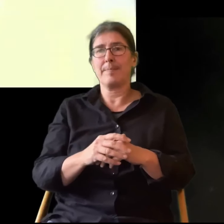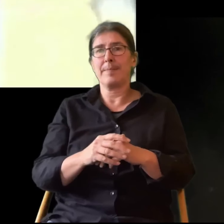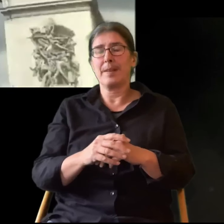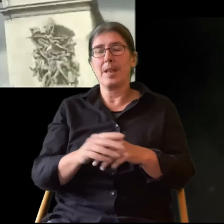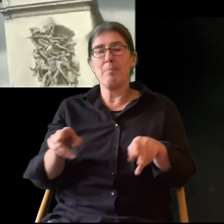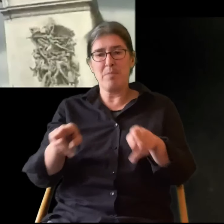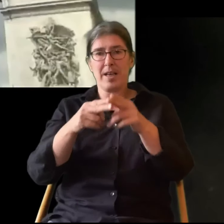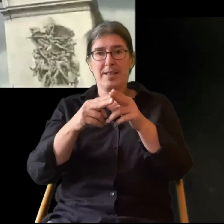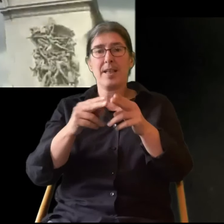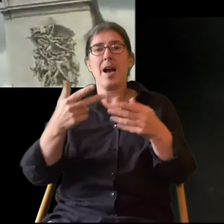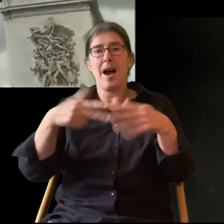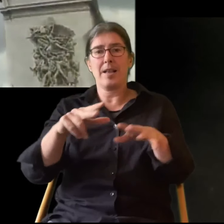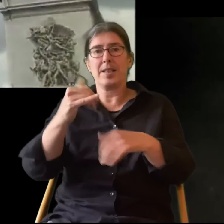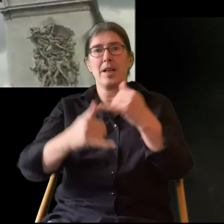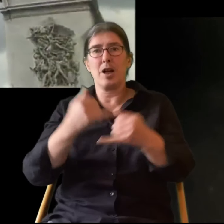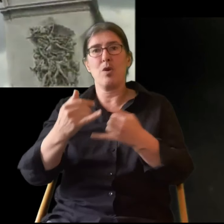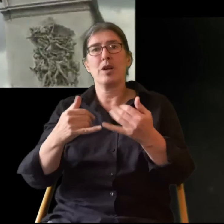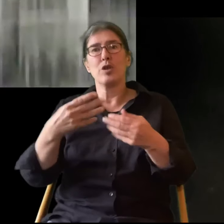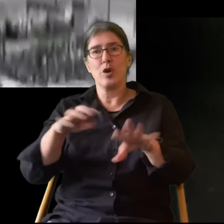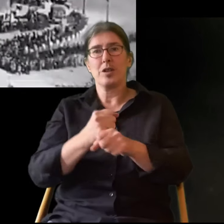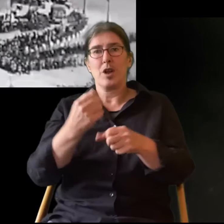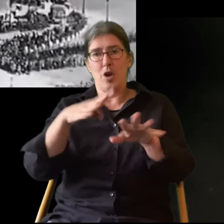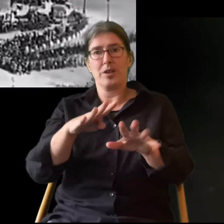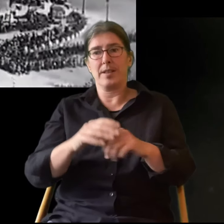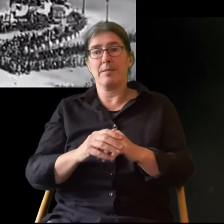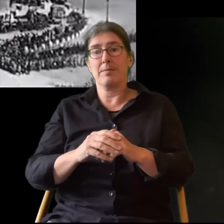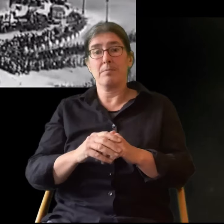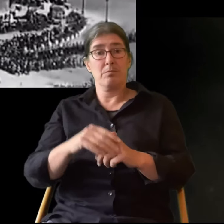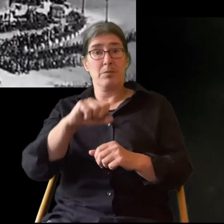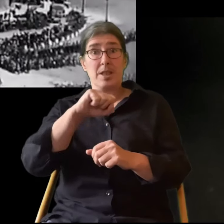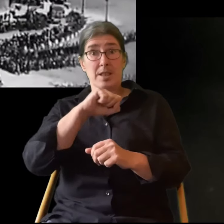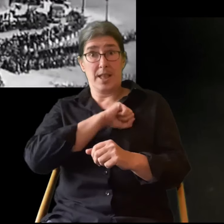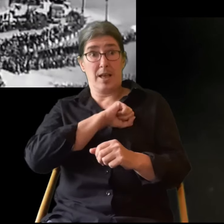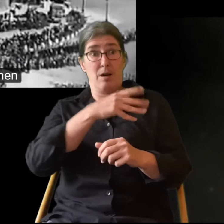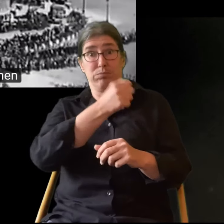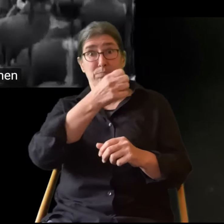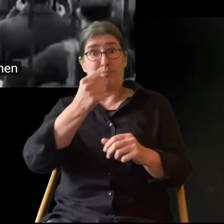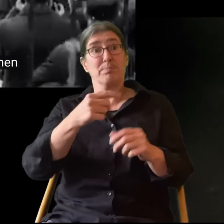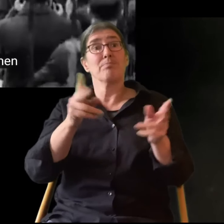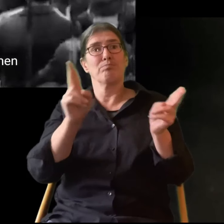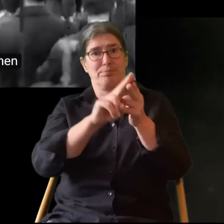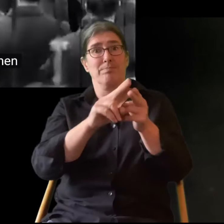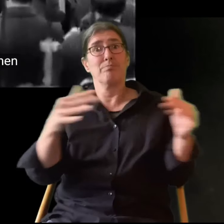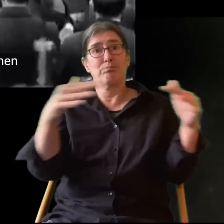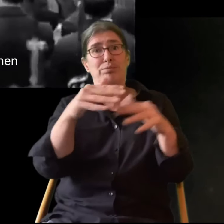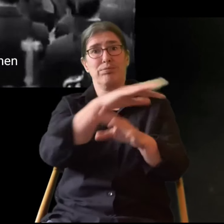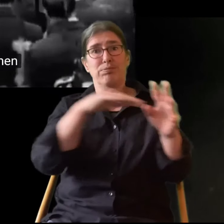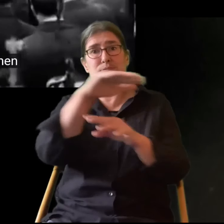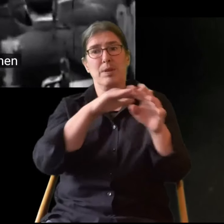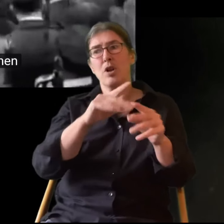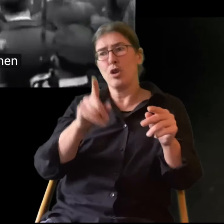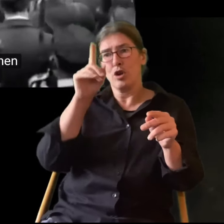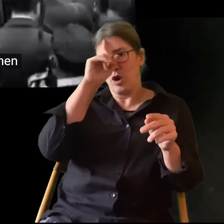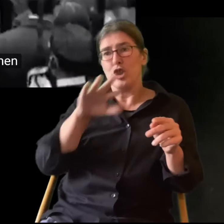Paris, 18. Januar 19. Die Sieger treffen sich, um über Deutschlands Zukunft zu bestimmen. Er kommt per